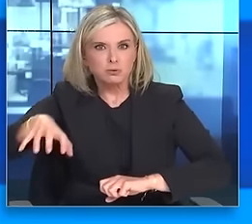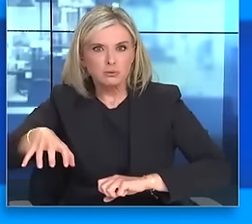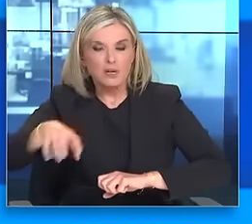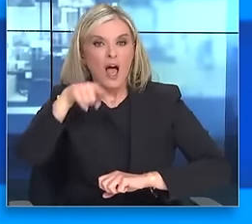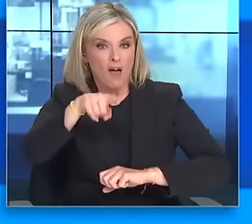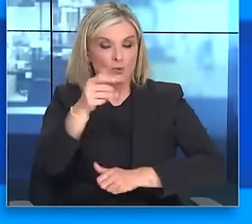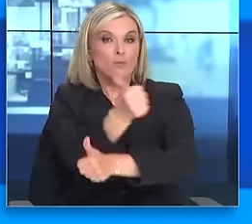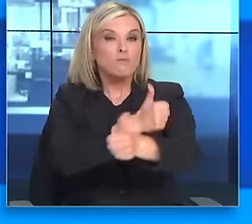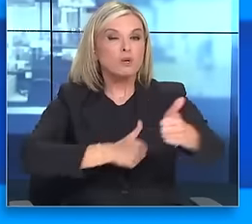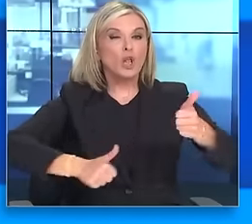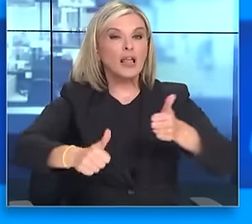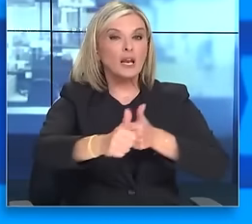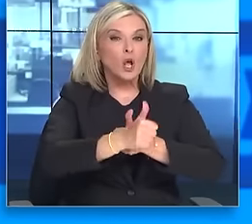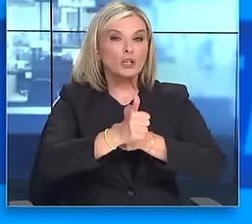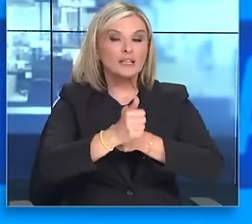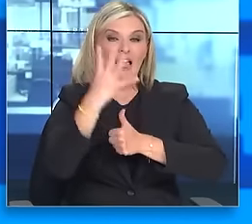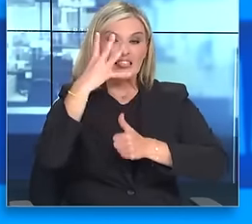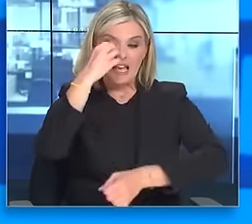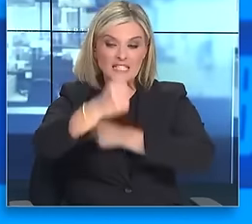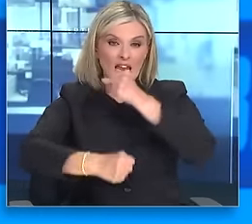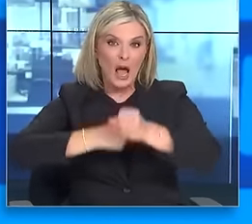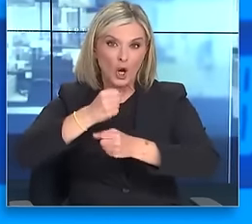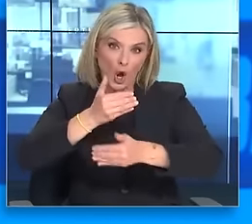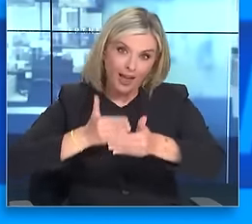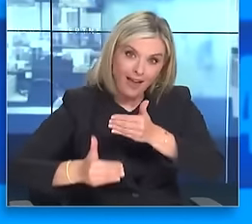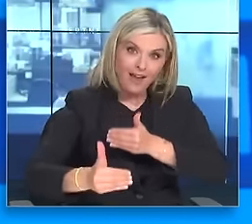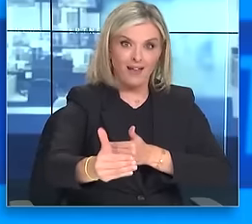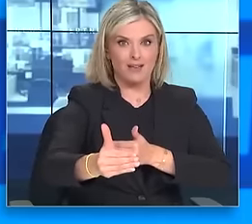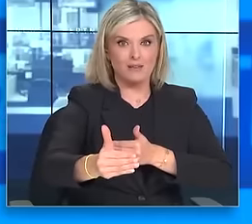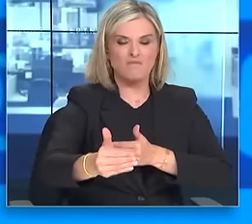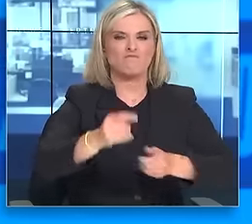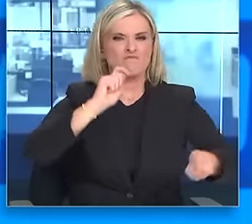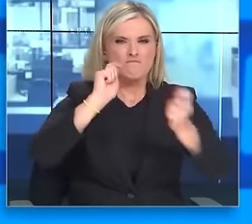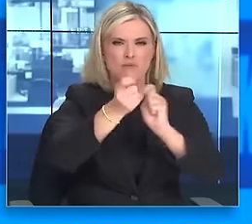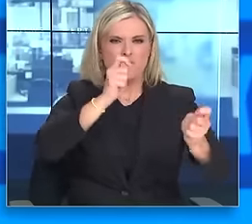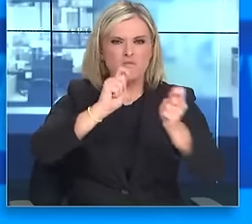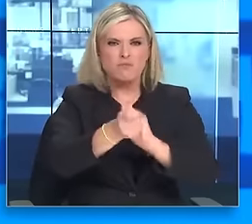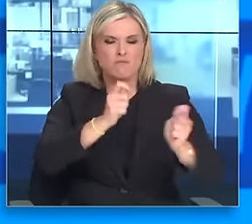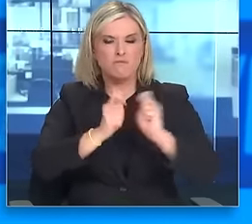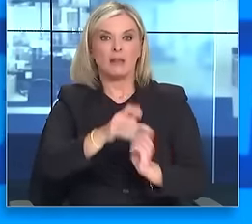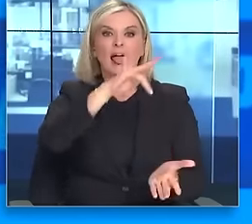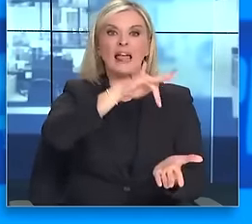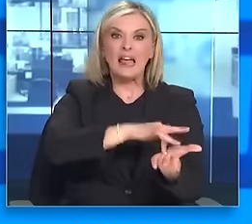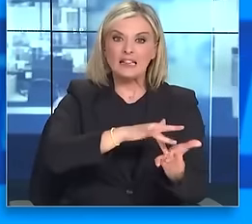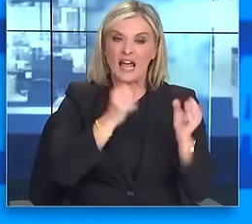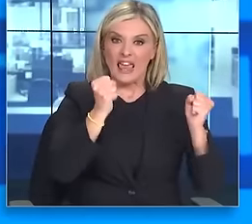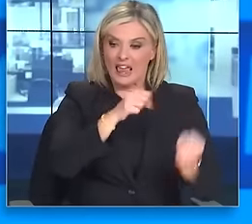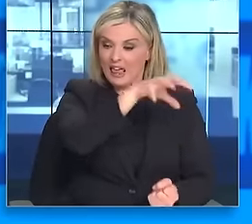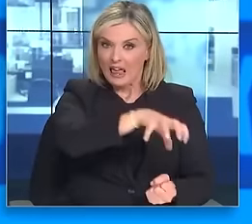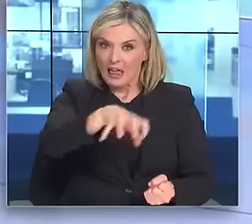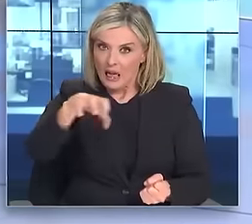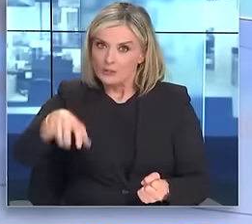τετραετίας. Τονίζω το τετραετίας. Διότι αυτή τη στιγμή γίνονται μια σειρά από παρεμβάσεις στα νοσοκομεία μας και στα κέντρα υγείας, που δεν έχουν φανεί ακόμα, γιατί